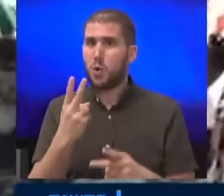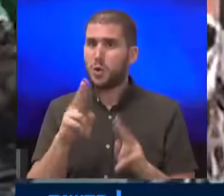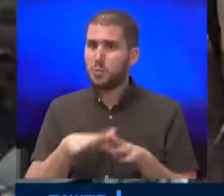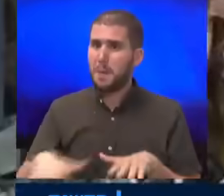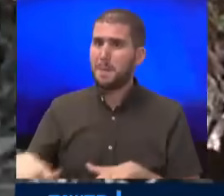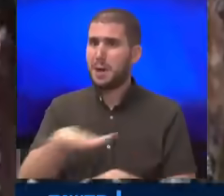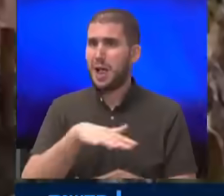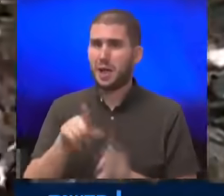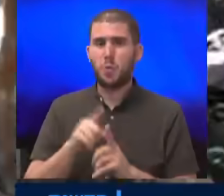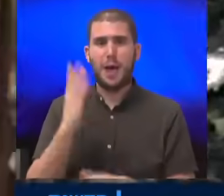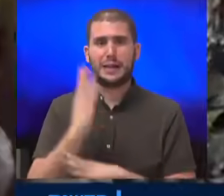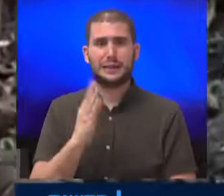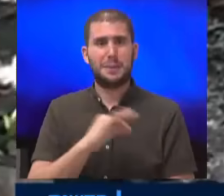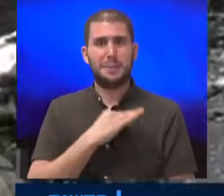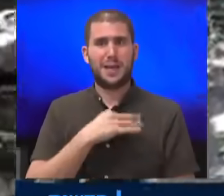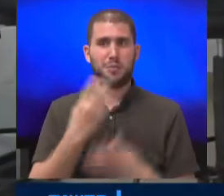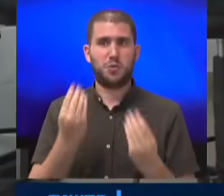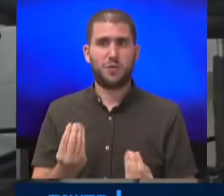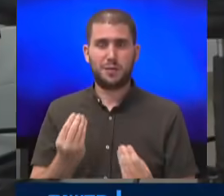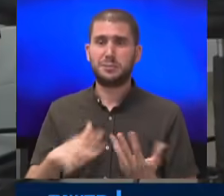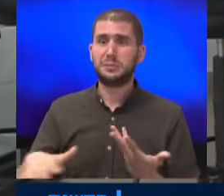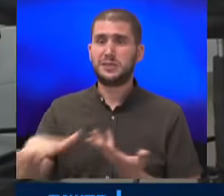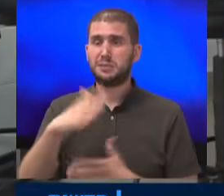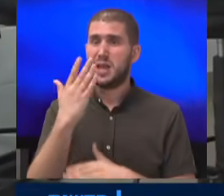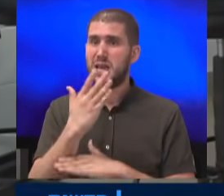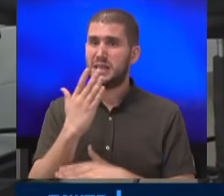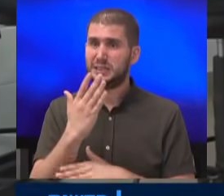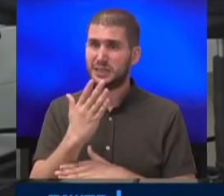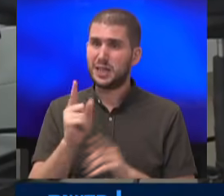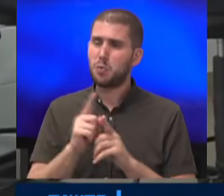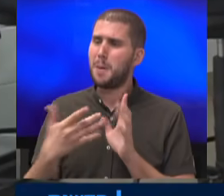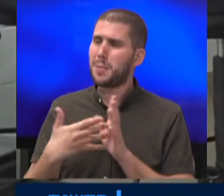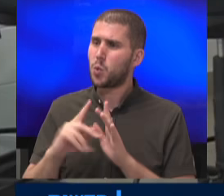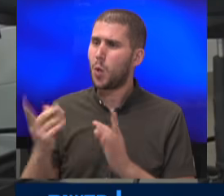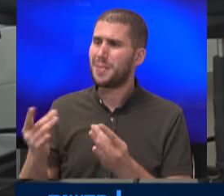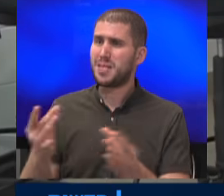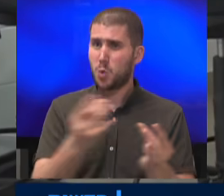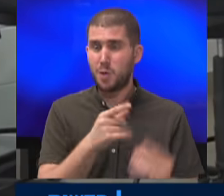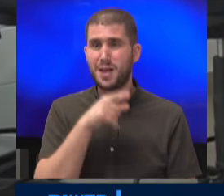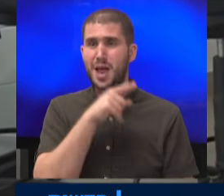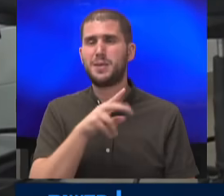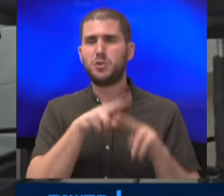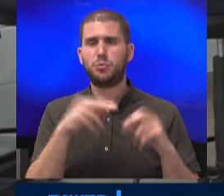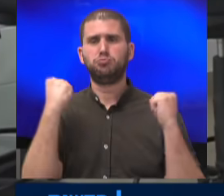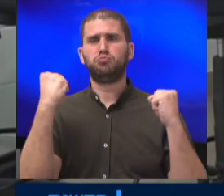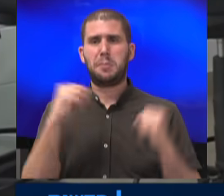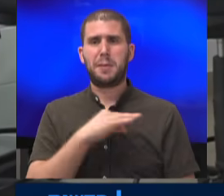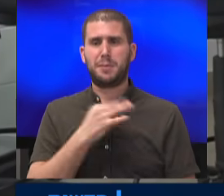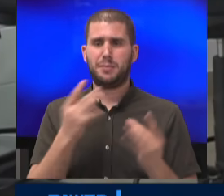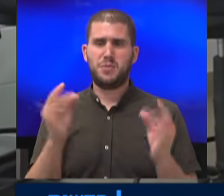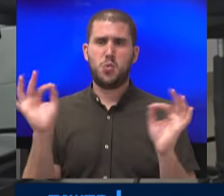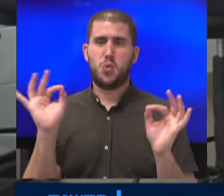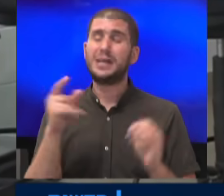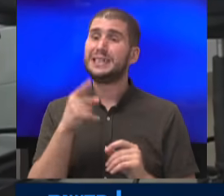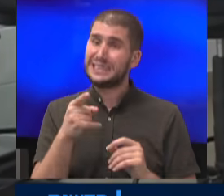עצים בריאים שמסביבם עצי ביקורת שנדבקו כולם, והם נשארו בריאים, לא נדבקו במחלה, זה עוד יותר מחזק את